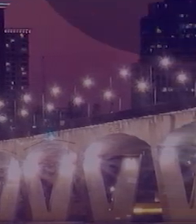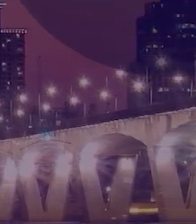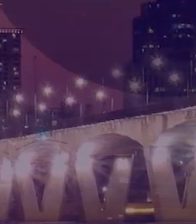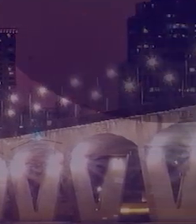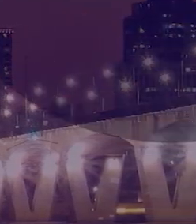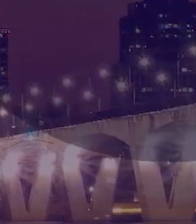최한성